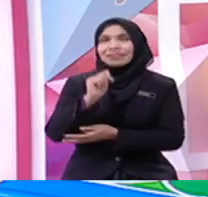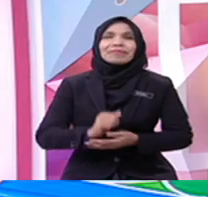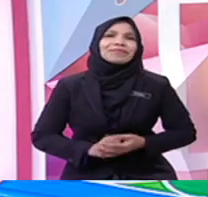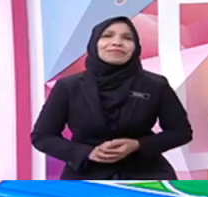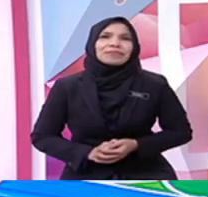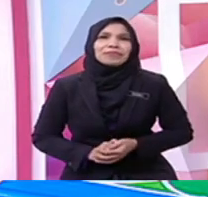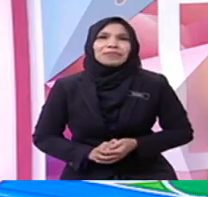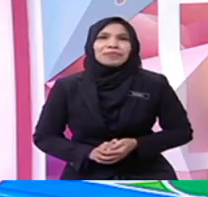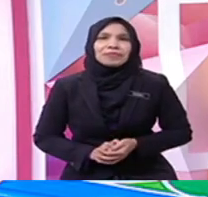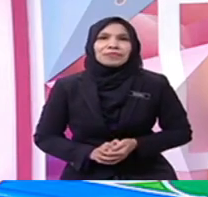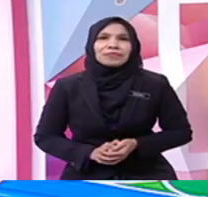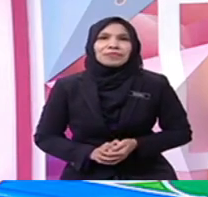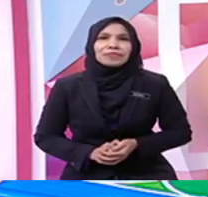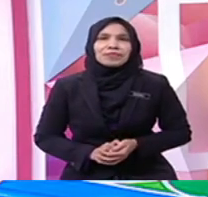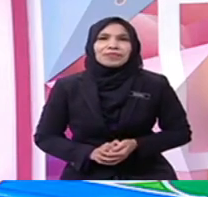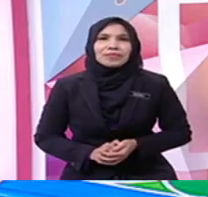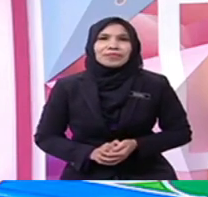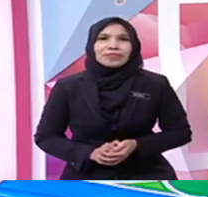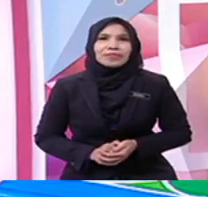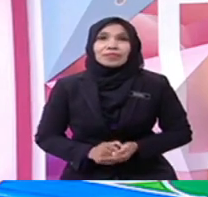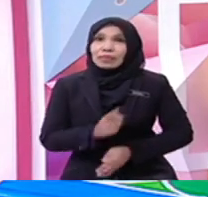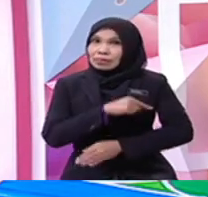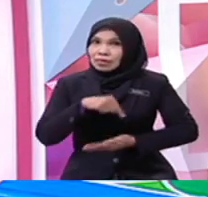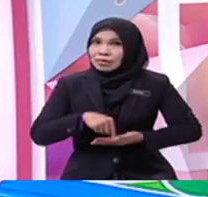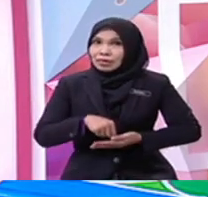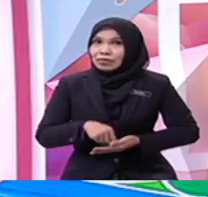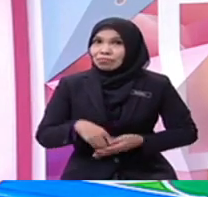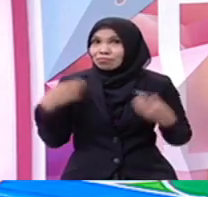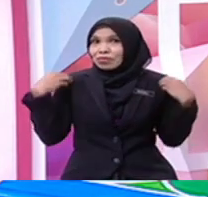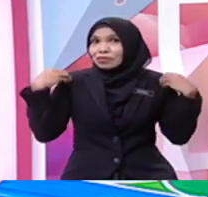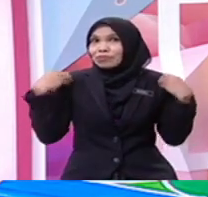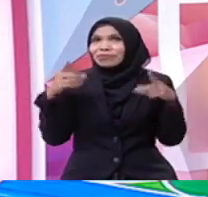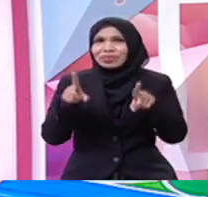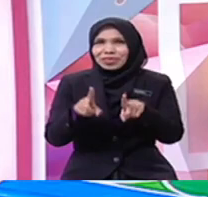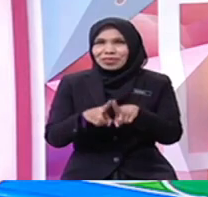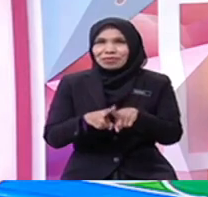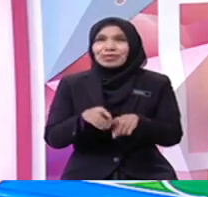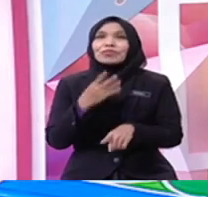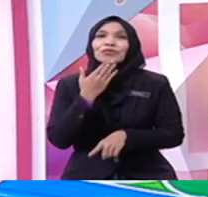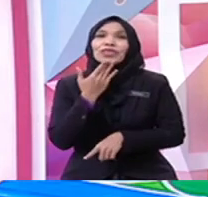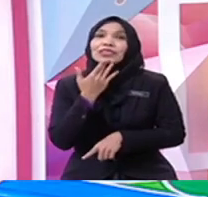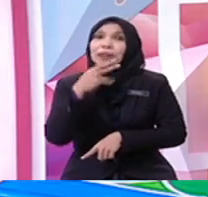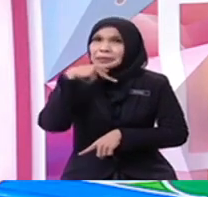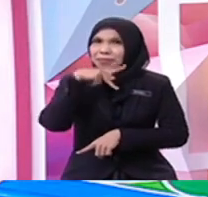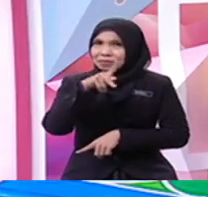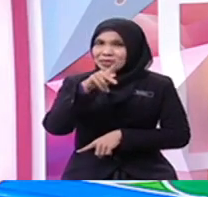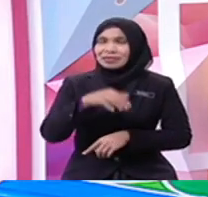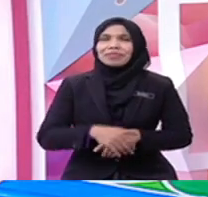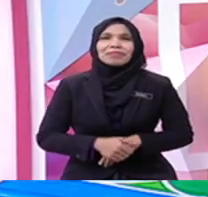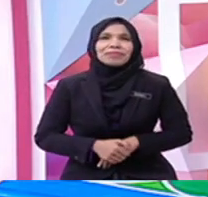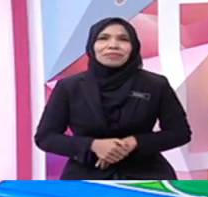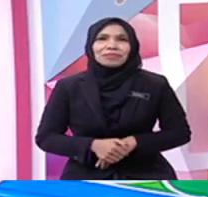hal ini twinkle-twinkle dengan C Oh gitu kamu sama Vince google.vo untuk hari ini jadi cewek gua udah ready Duck bener